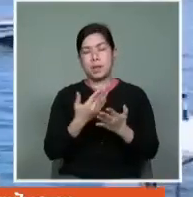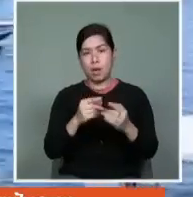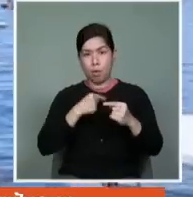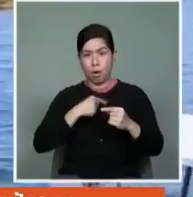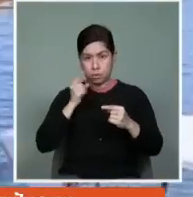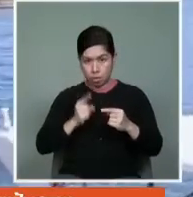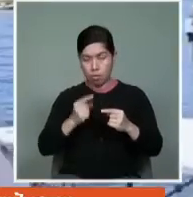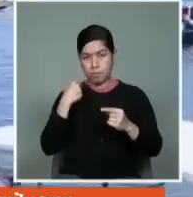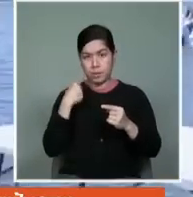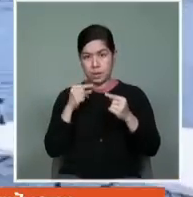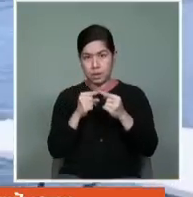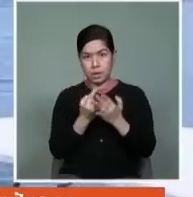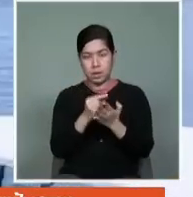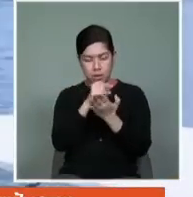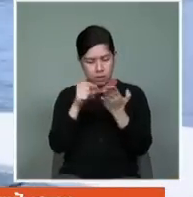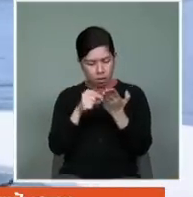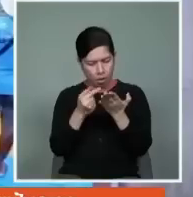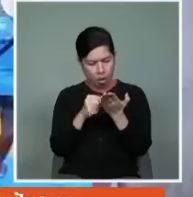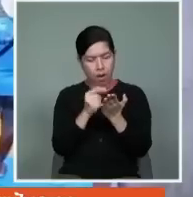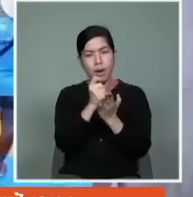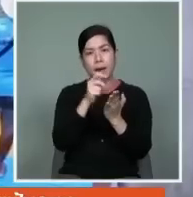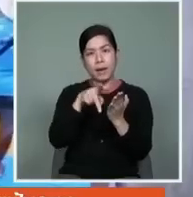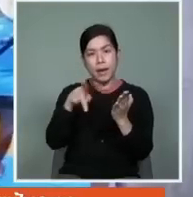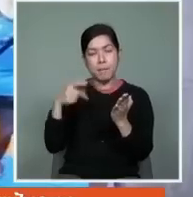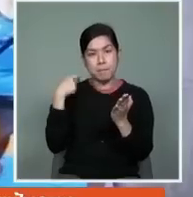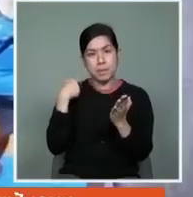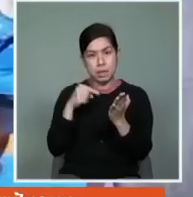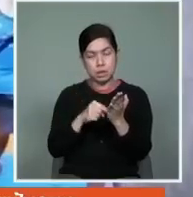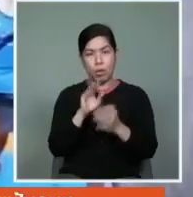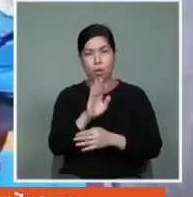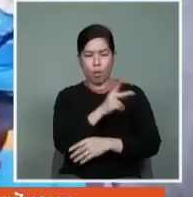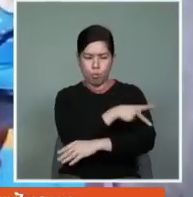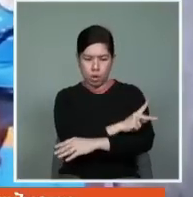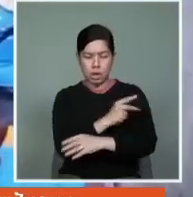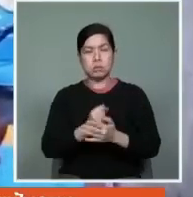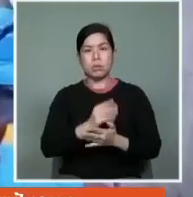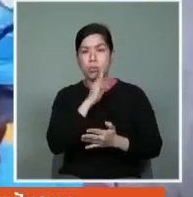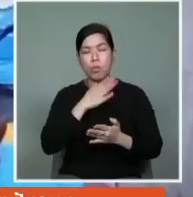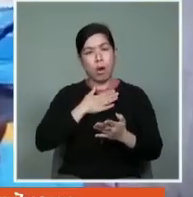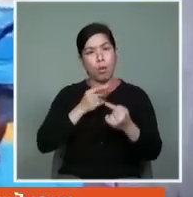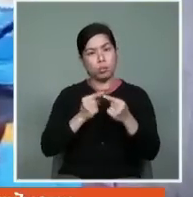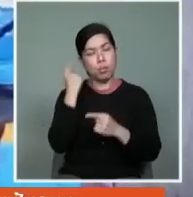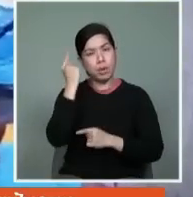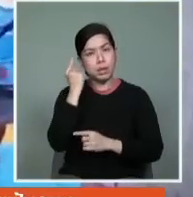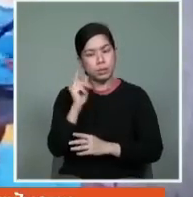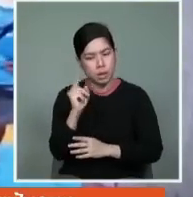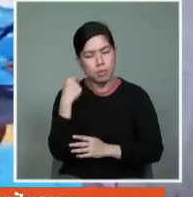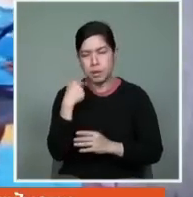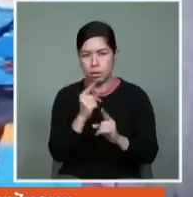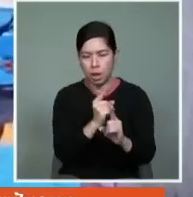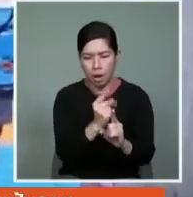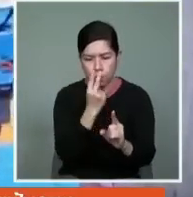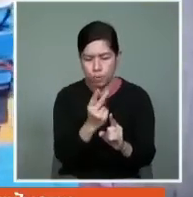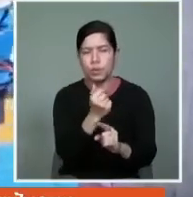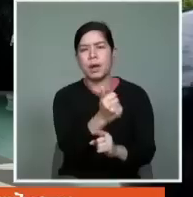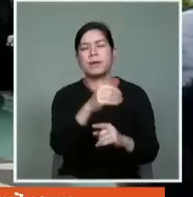น AOT ของทางสนามบินภูเก็ตและแอปพลิเคชัน Testing สำหรับติดตามตัวนักท่องเที่ยวเหล่านี้ด้วยนะคะหลังจากผ่านการกักตั